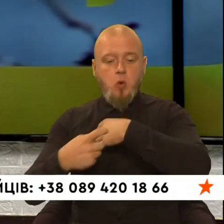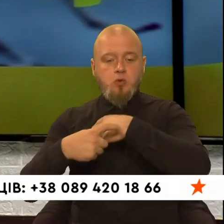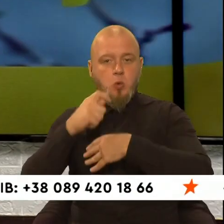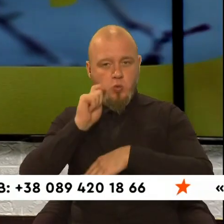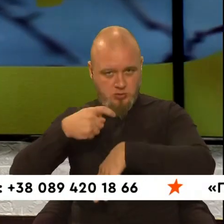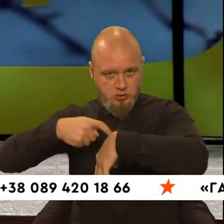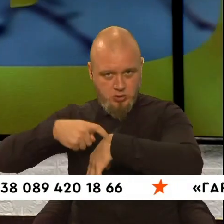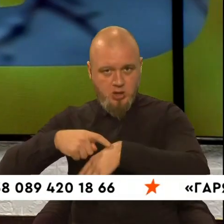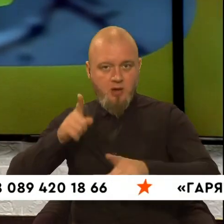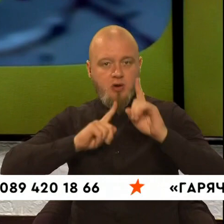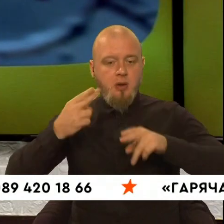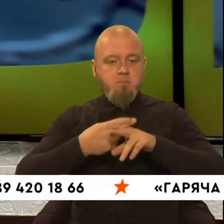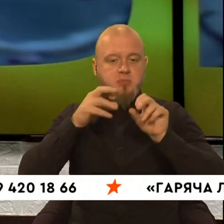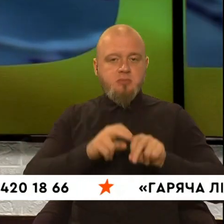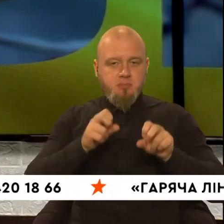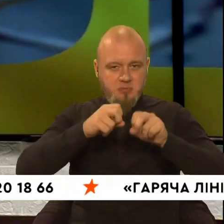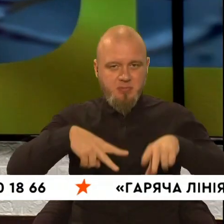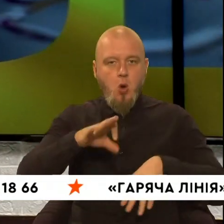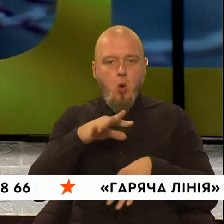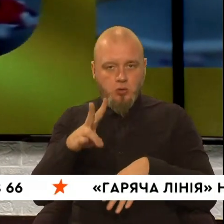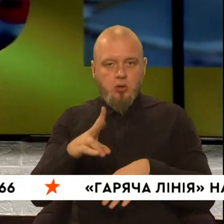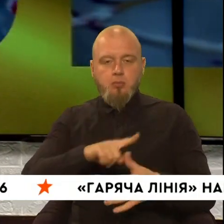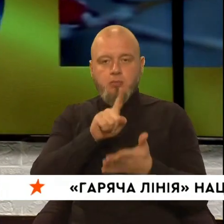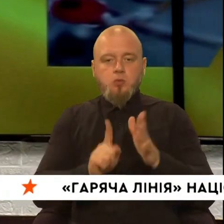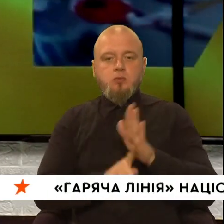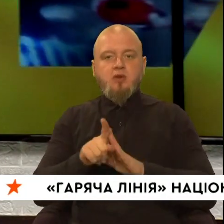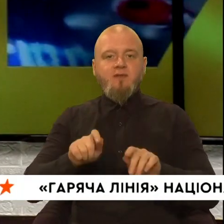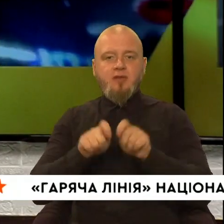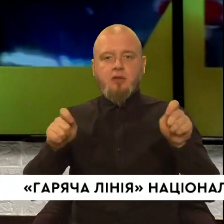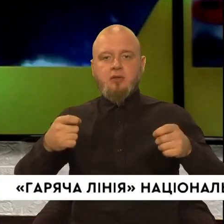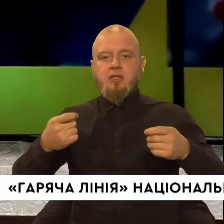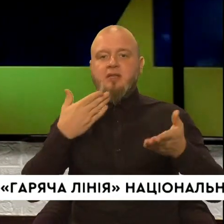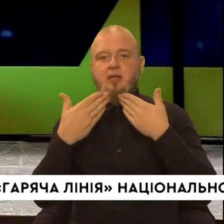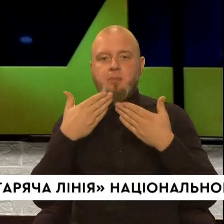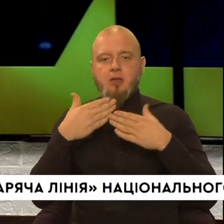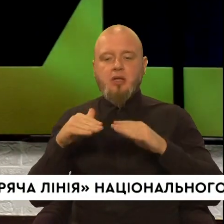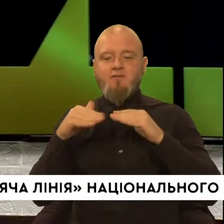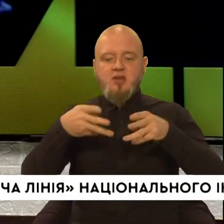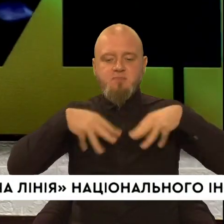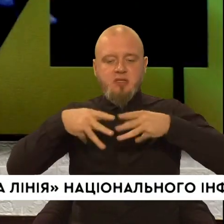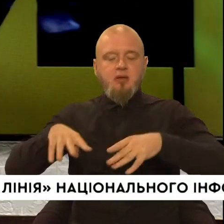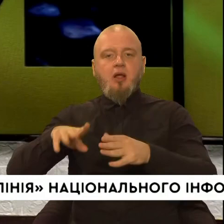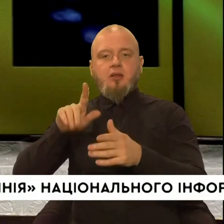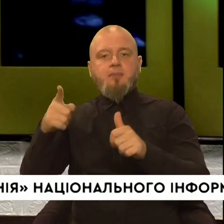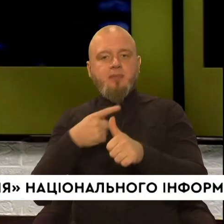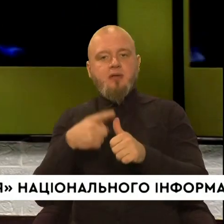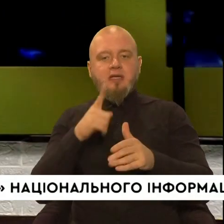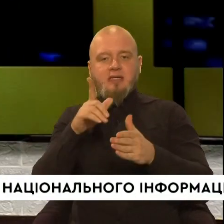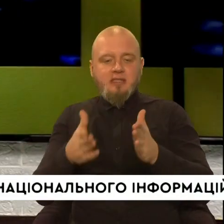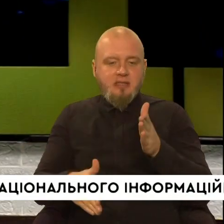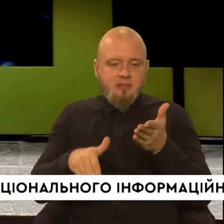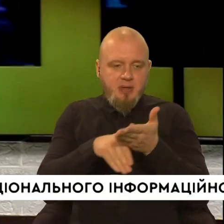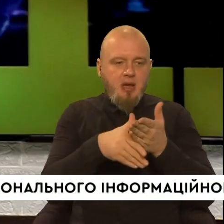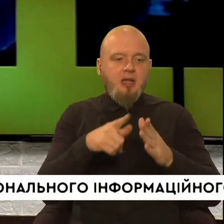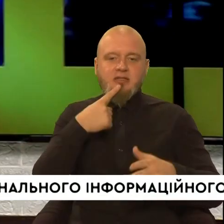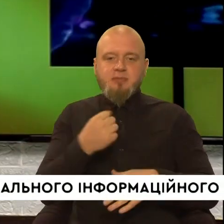українським часом у Раді безпеки ООН мають розпочатися відкриті дебати на рівні міністрів під назвою «Сприяння та зміцнення